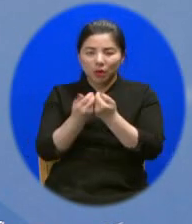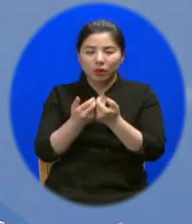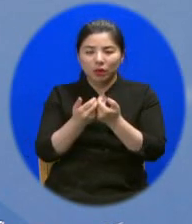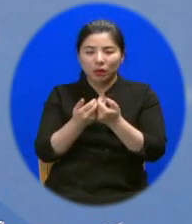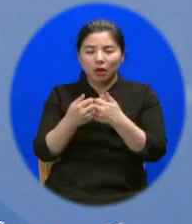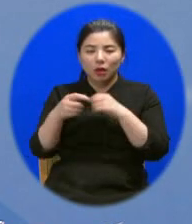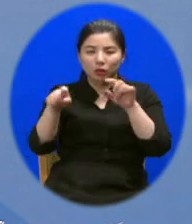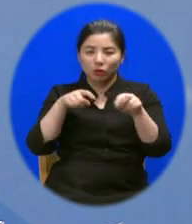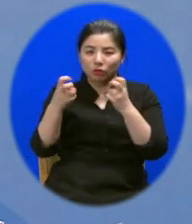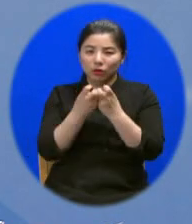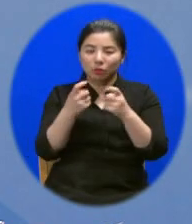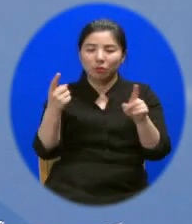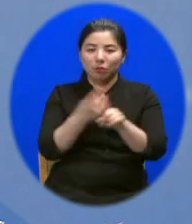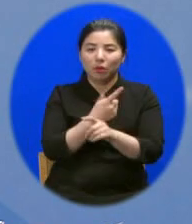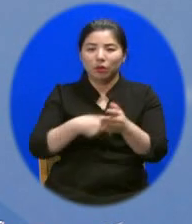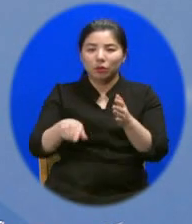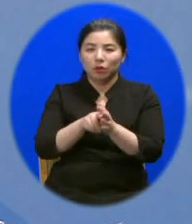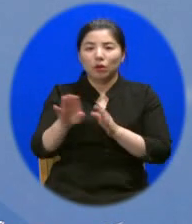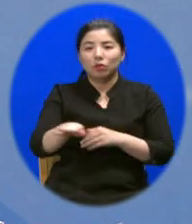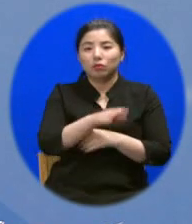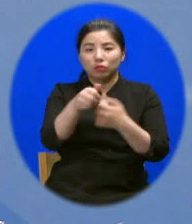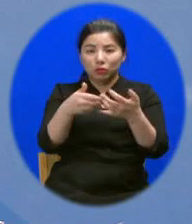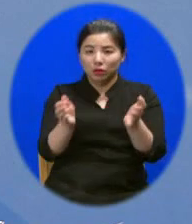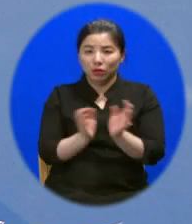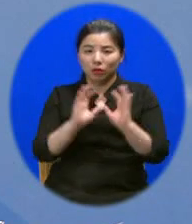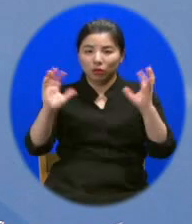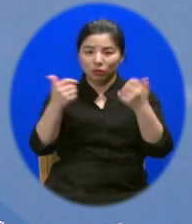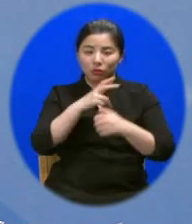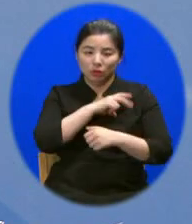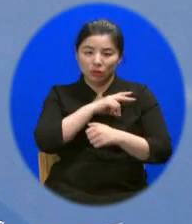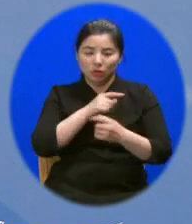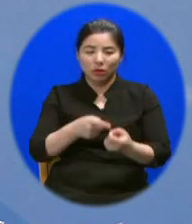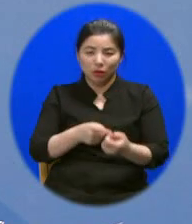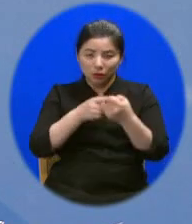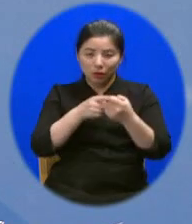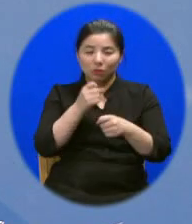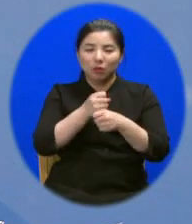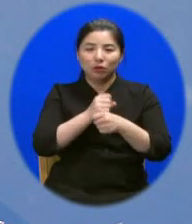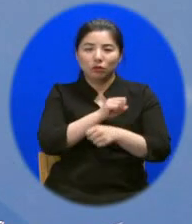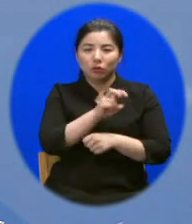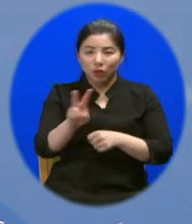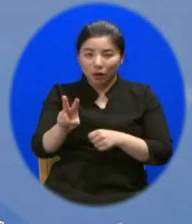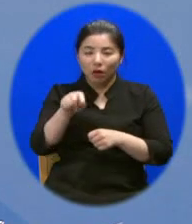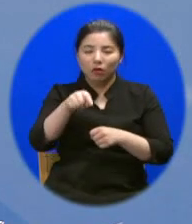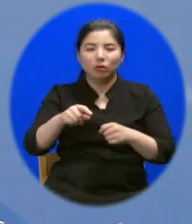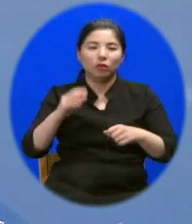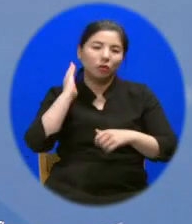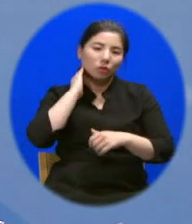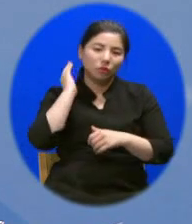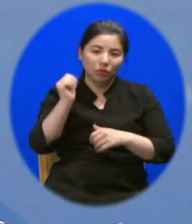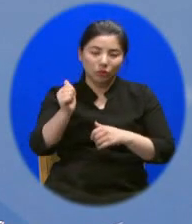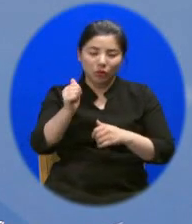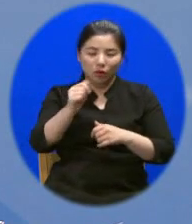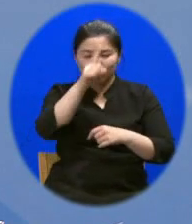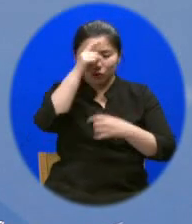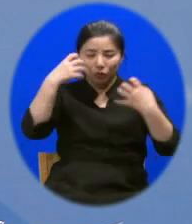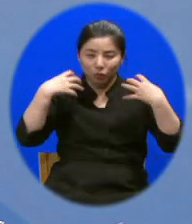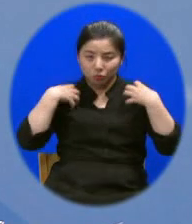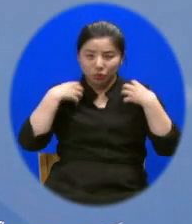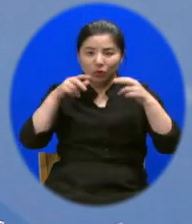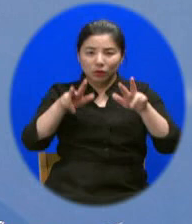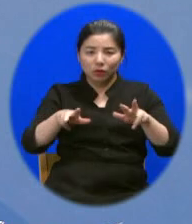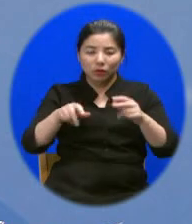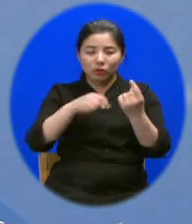이번에 저희 의당 국회에서 일당을 만들어 줘야만 문재인 정부의 국정운영을 지금